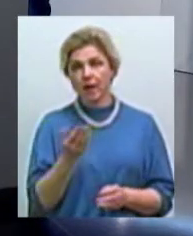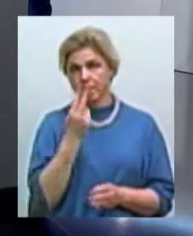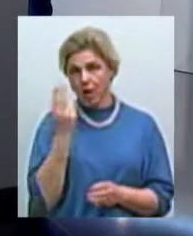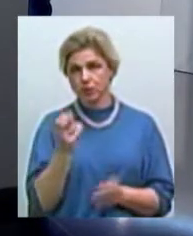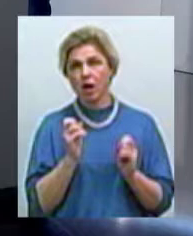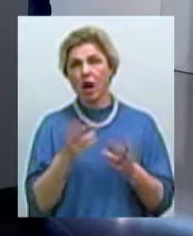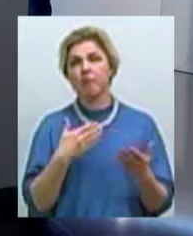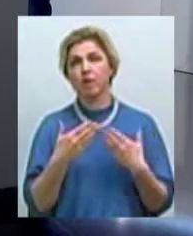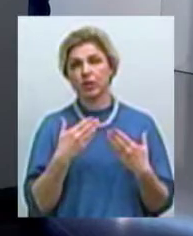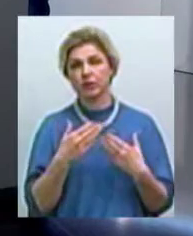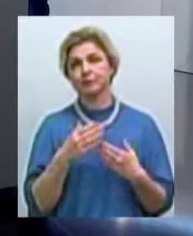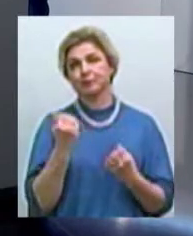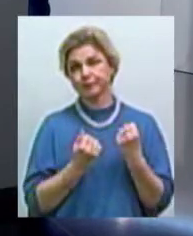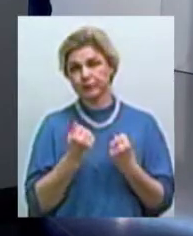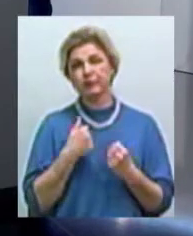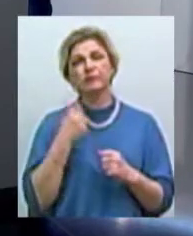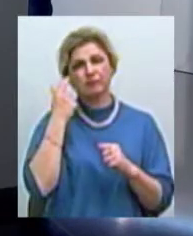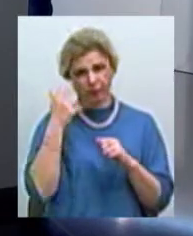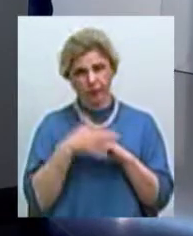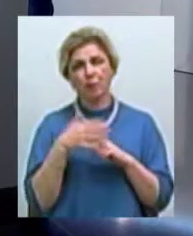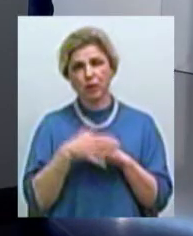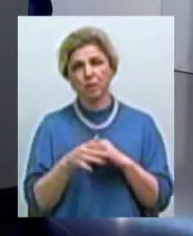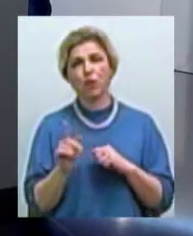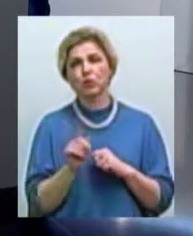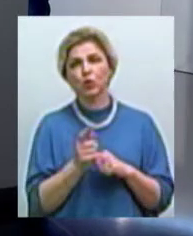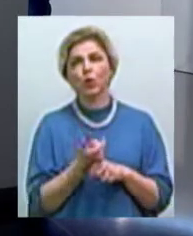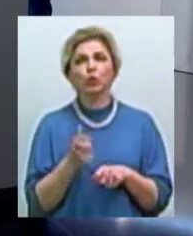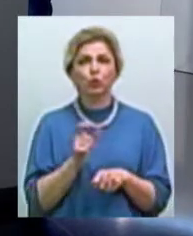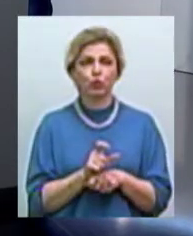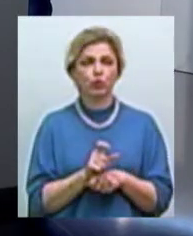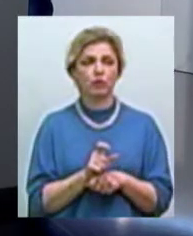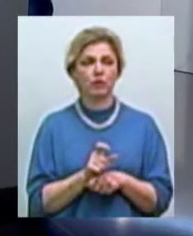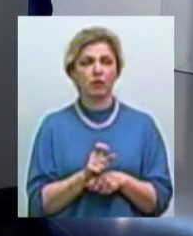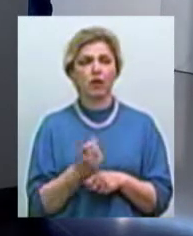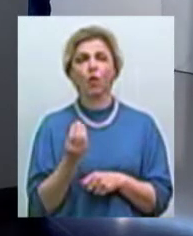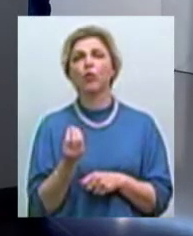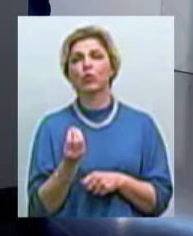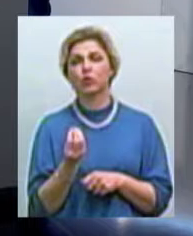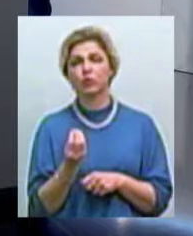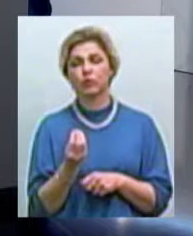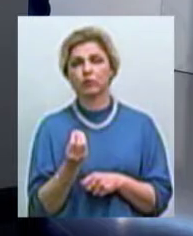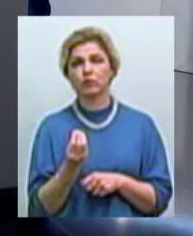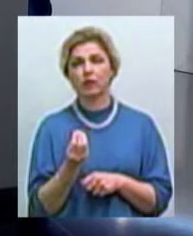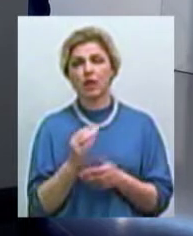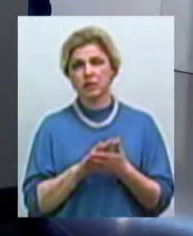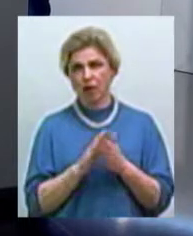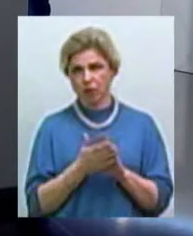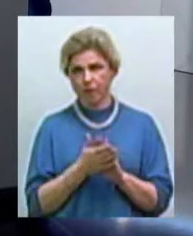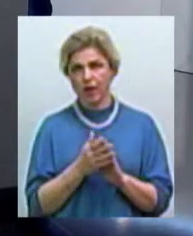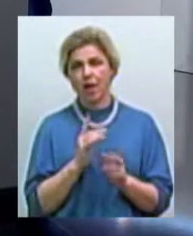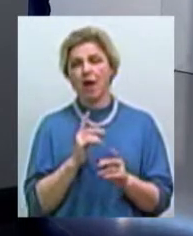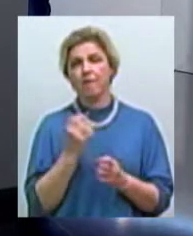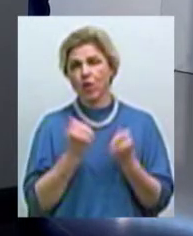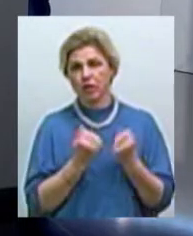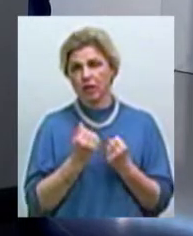відносяться перевізники. Я розумію, що дуже таке грошове становище перевізників. Вони